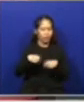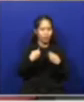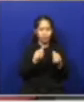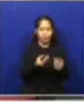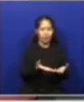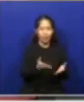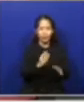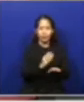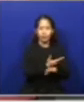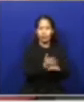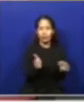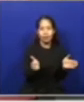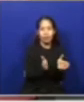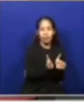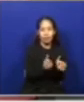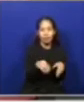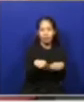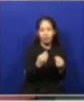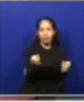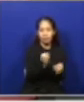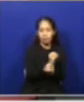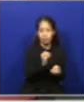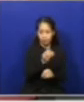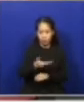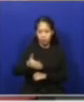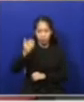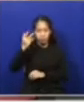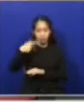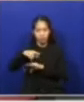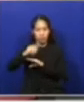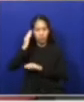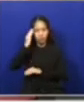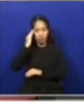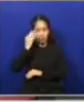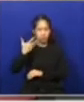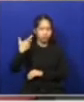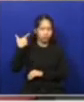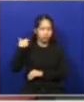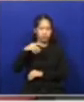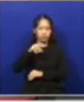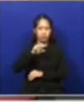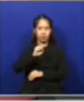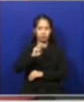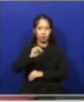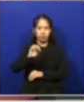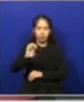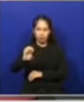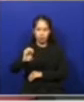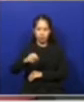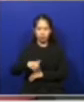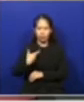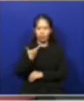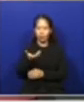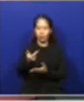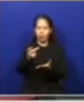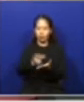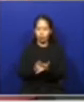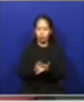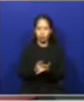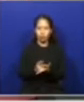แต่ไหนแต่ไรอยู่แล้วท่านประธานทราบไหมคะว่าที่ผ่านมา SME ถูกปฏิเสธสินเชื่อ